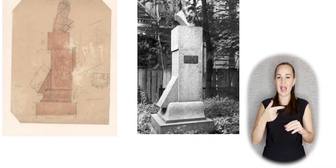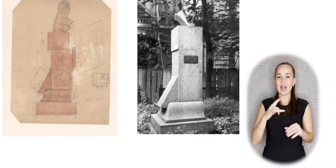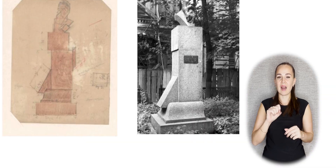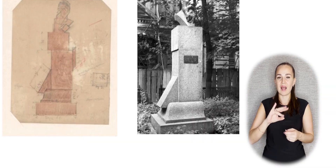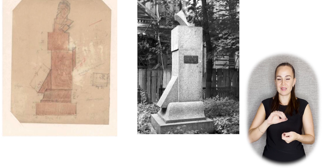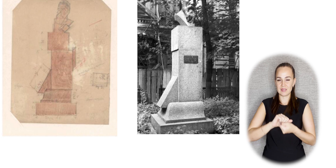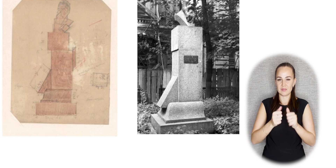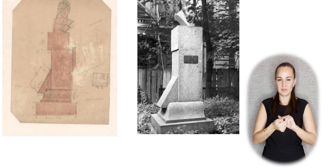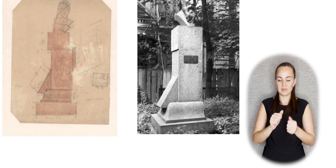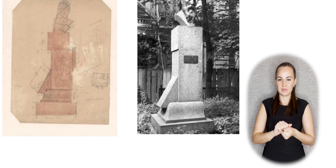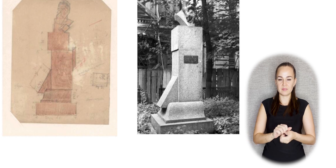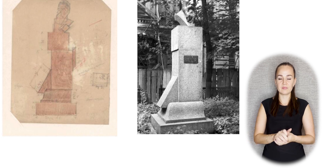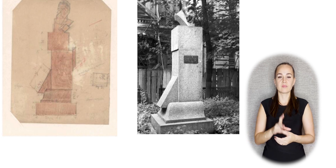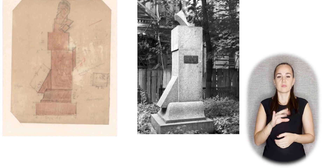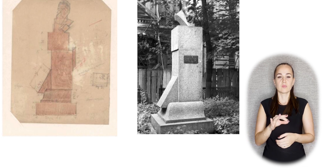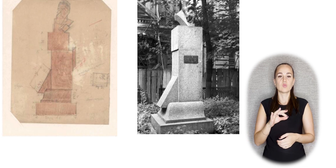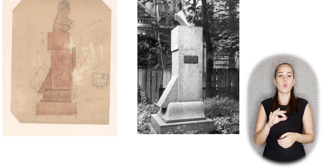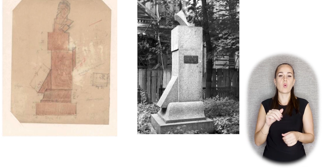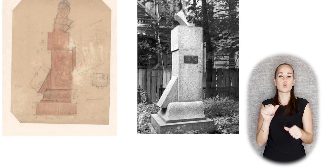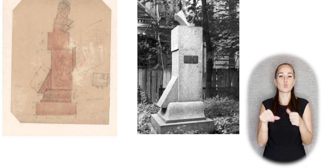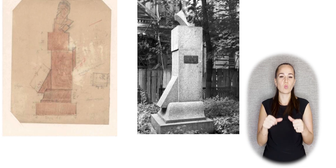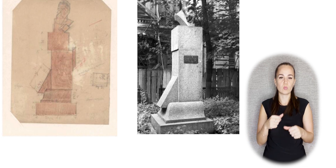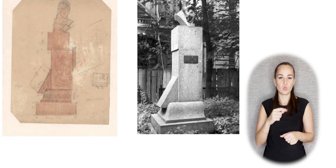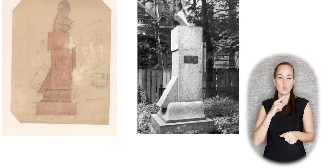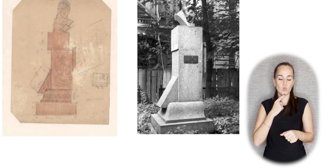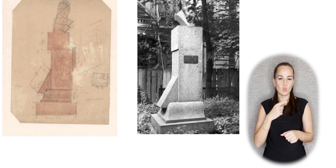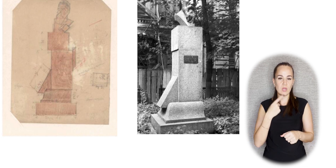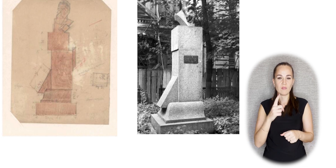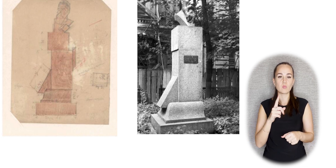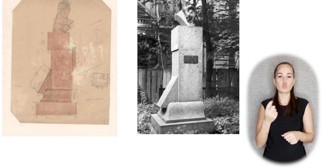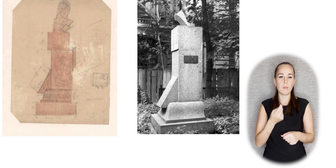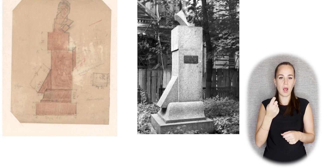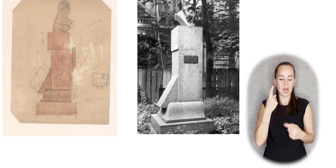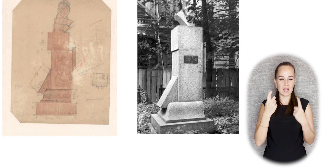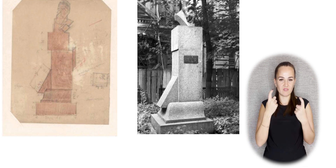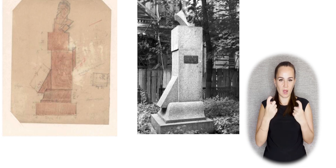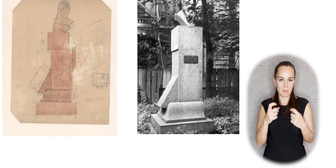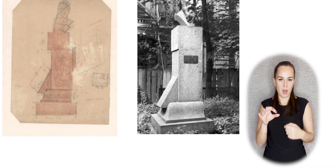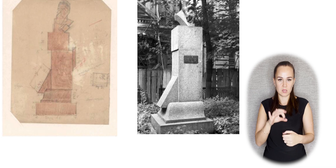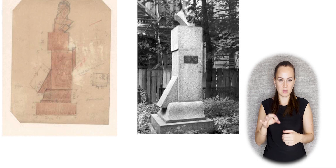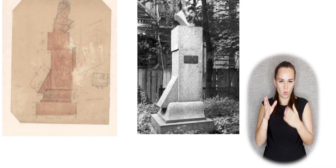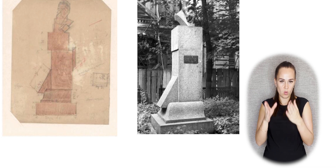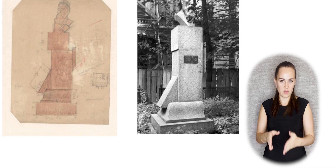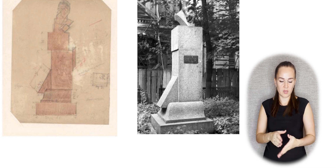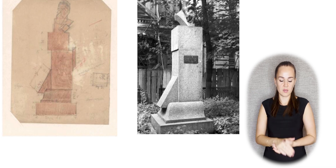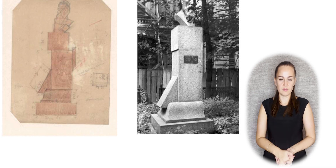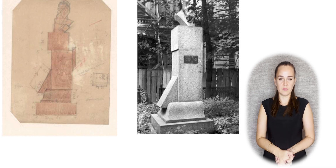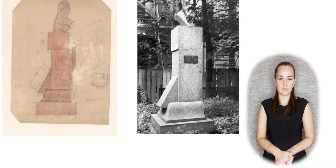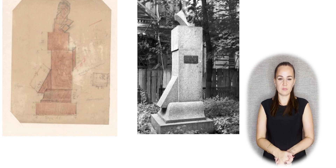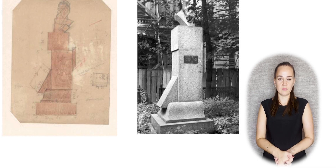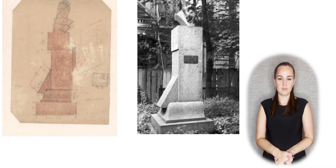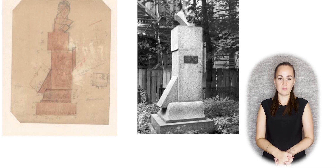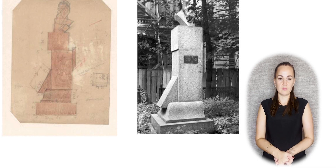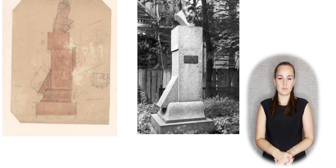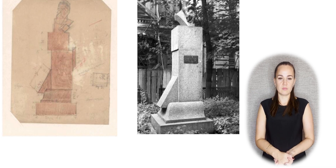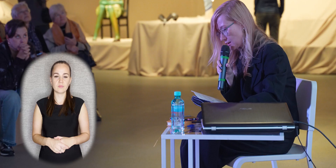но нам трудно говорить о самой скульптуре, потому что мало информации на основе того архитектурного эскиза, который есть